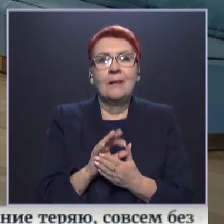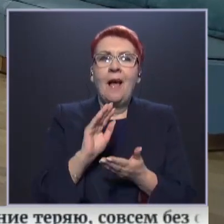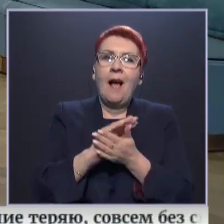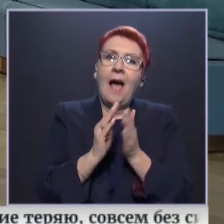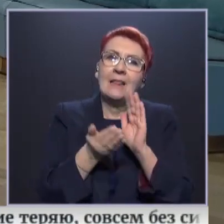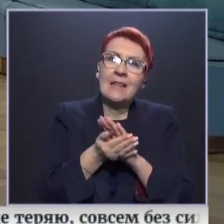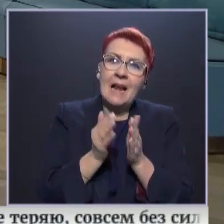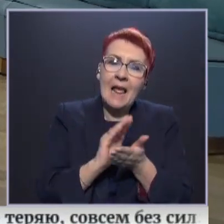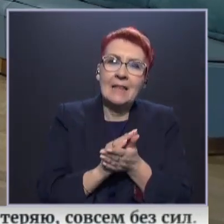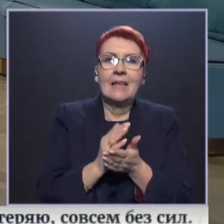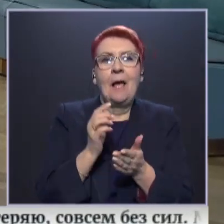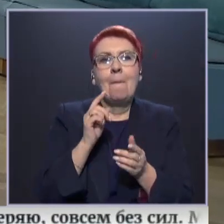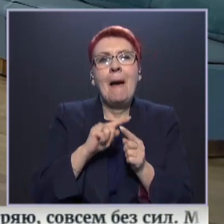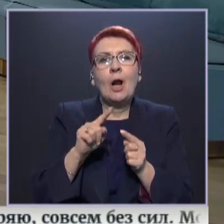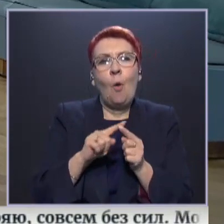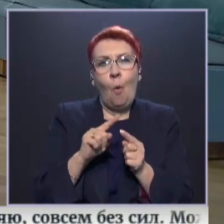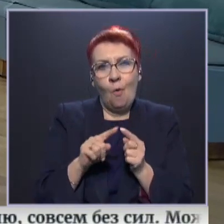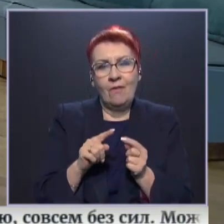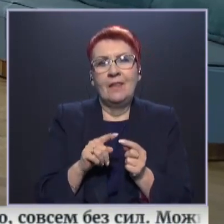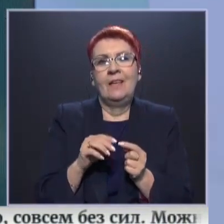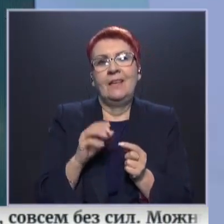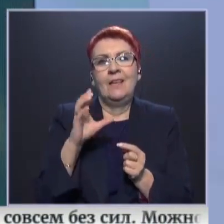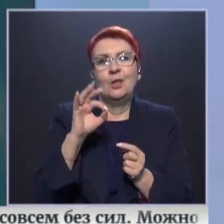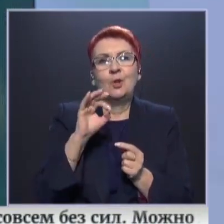котлетки морковные с соусом